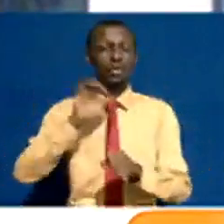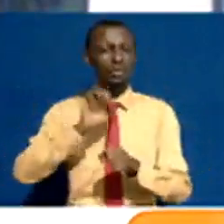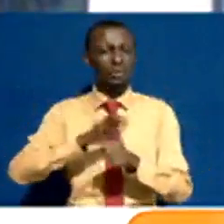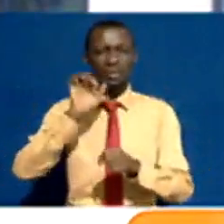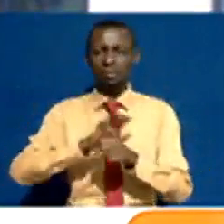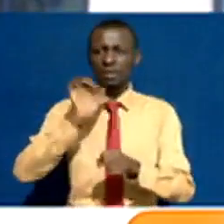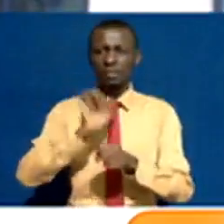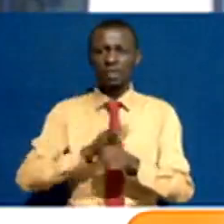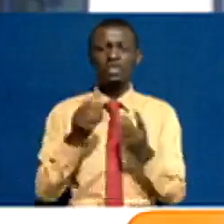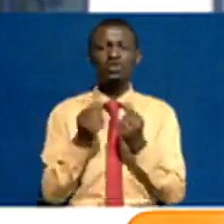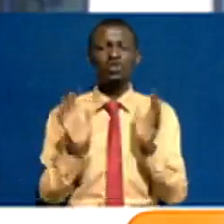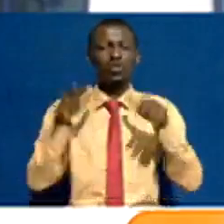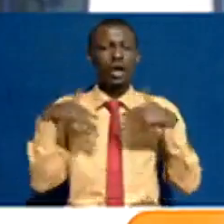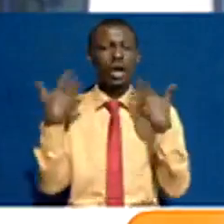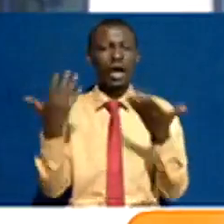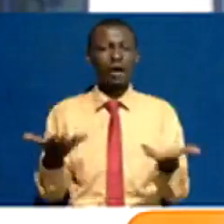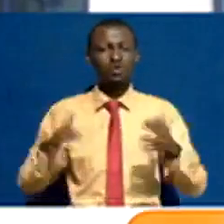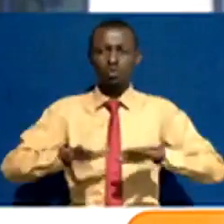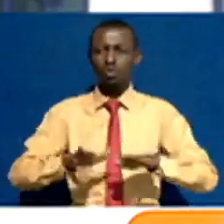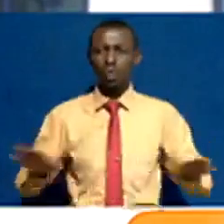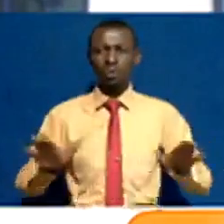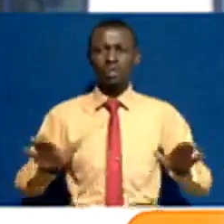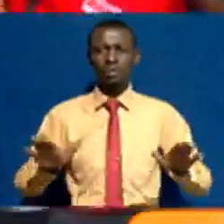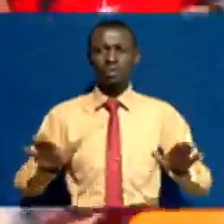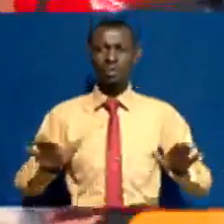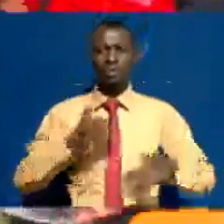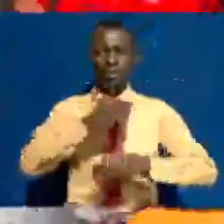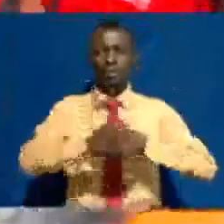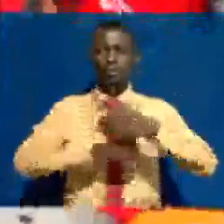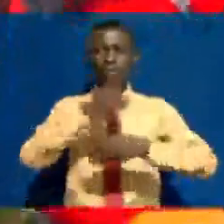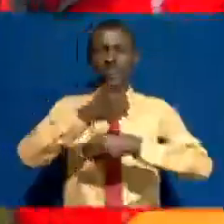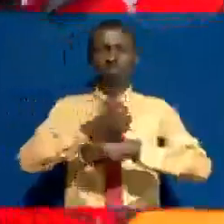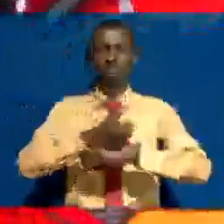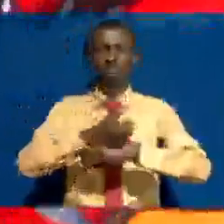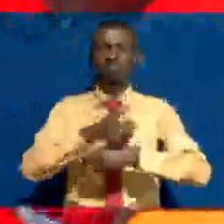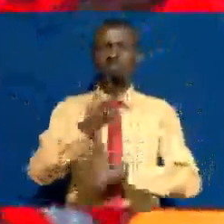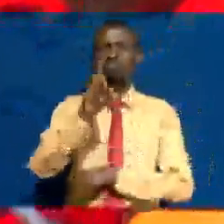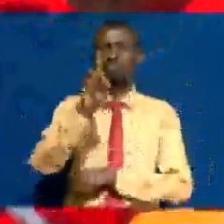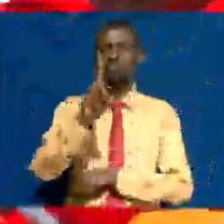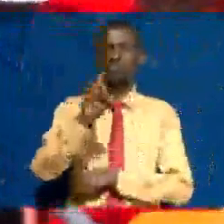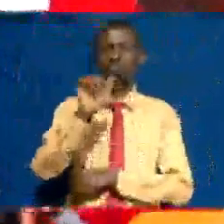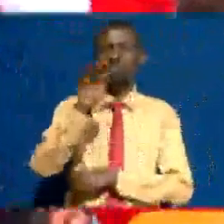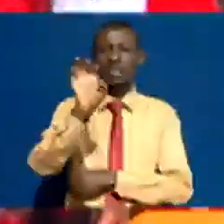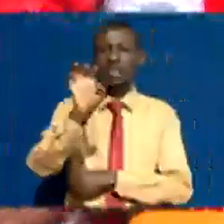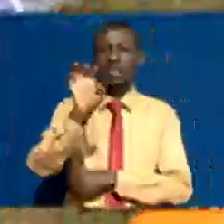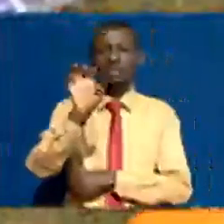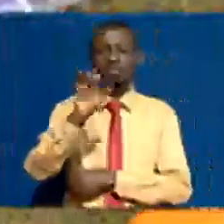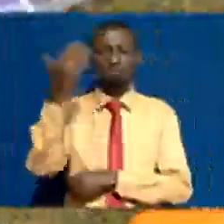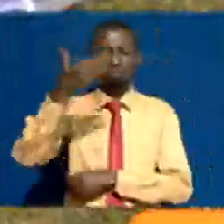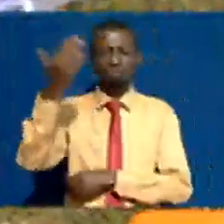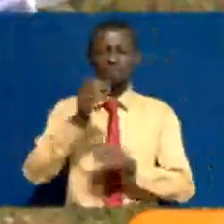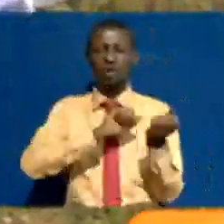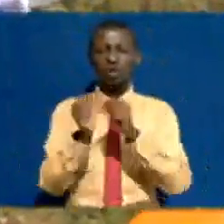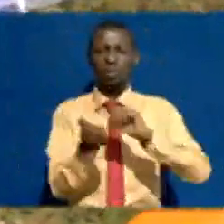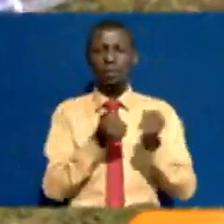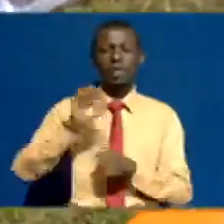long term solution ni kujenga dike. Akizungumza katika kaunti ya Homa Bay alipokuwa akitoa msaada wa